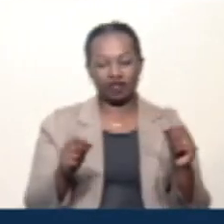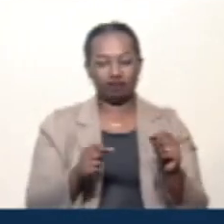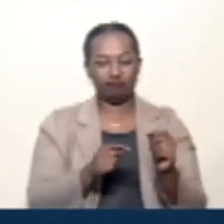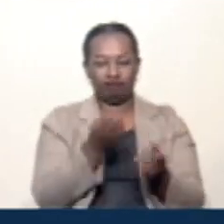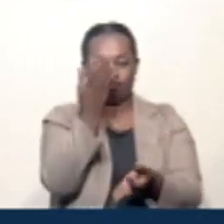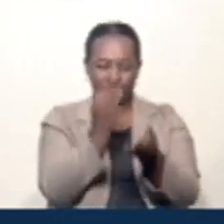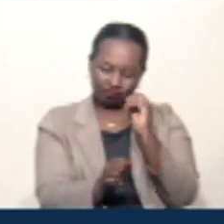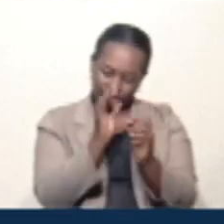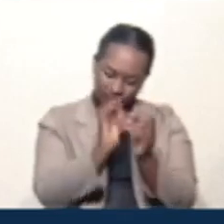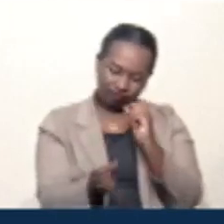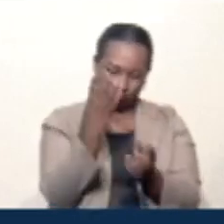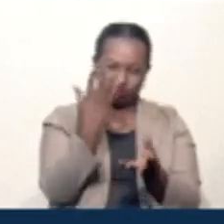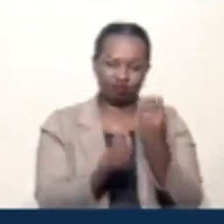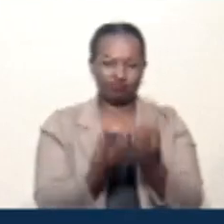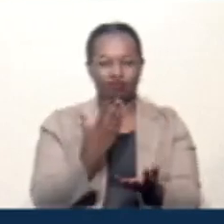agashya